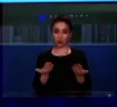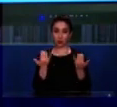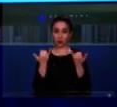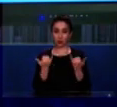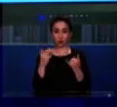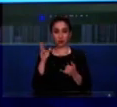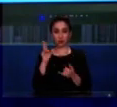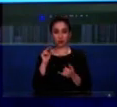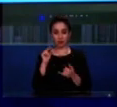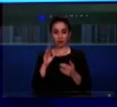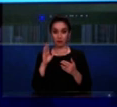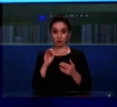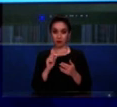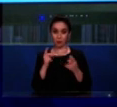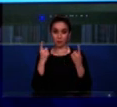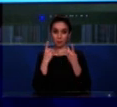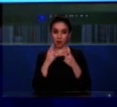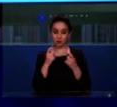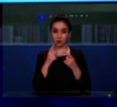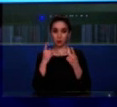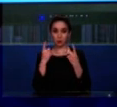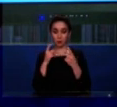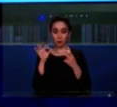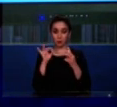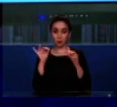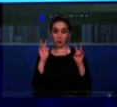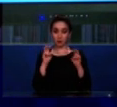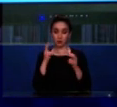Бугунги сана ва мавзуни ёзиб олинг.